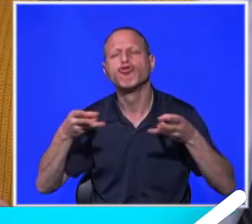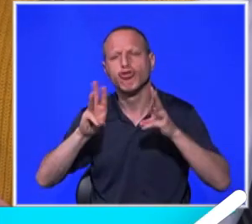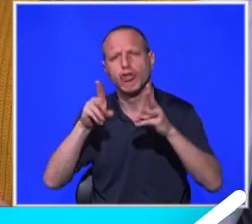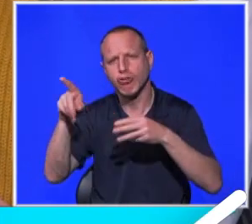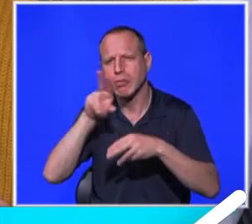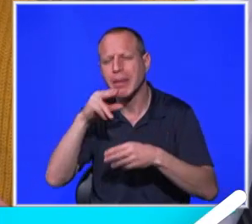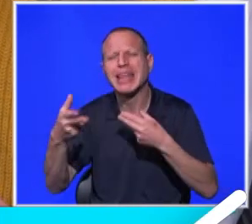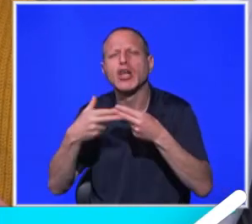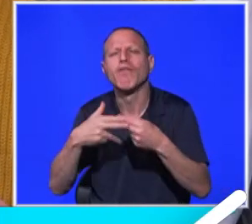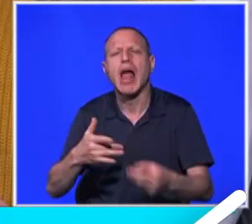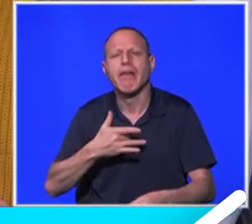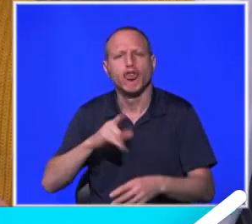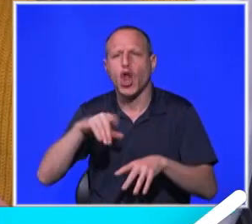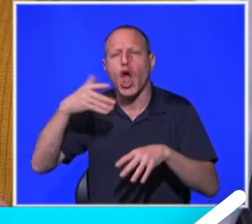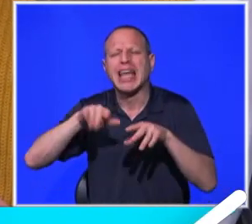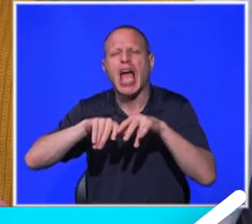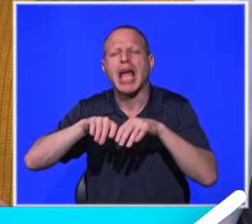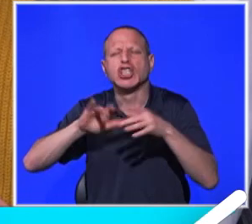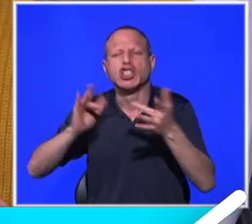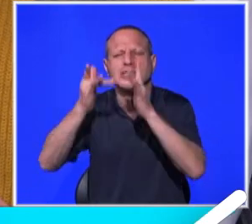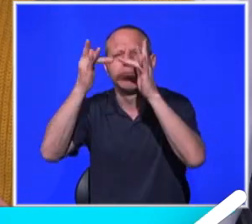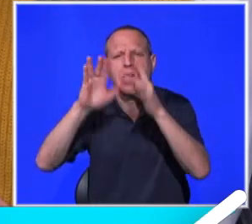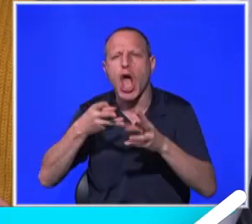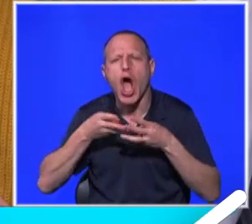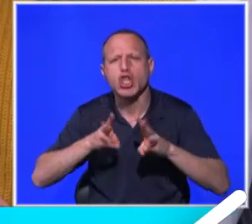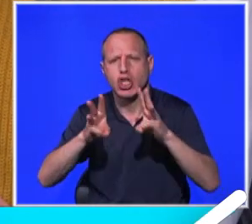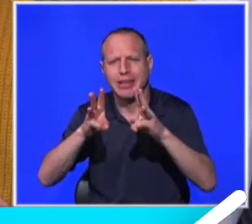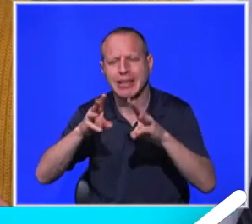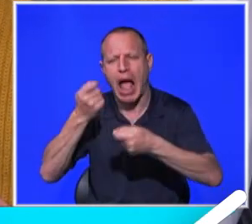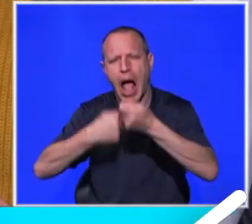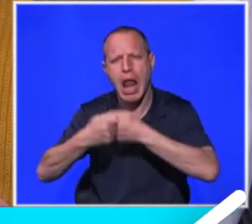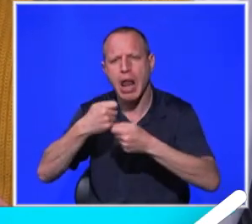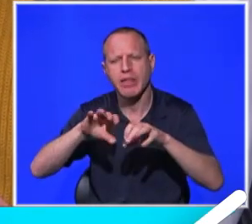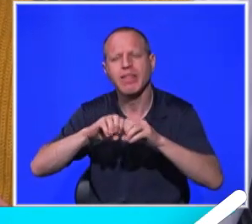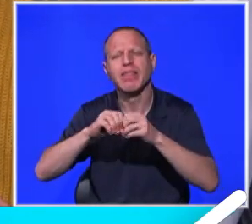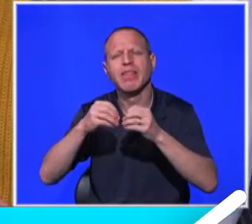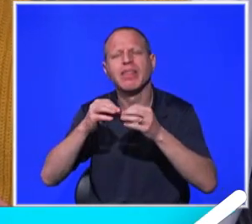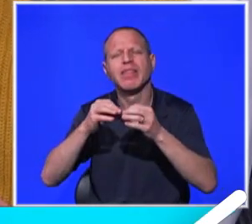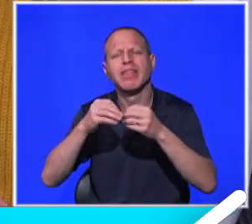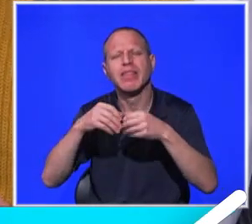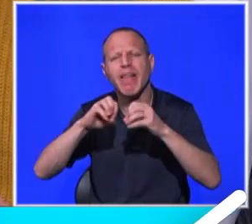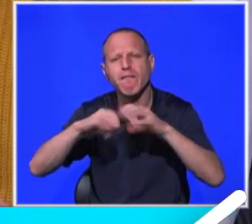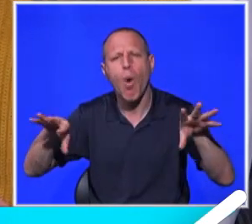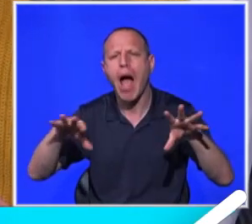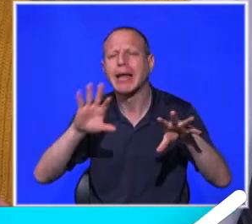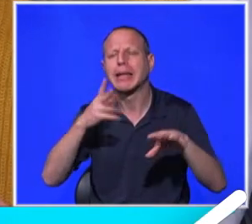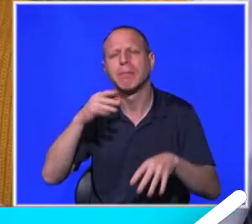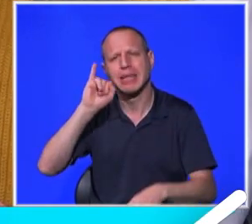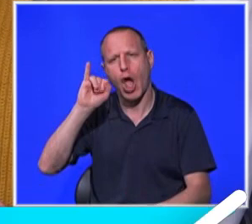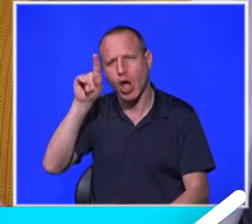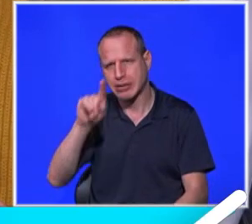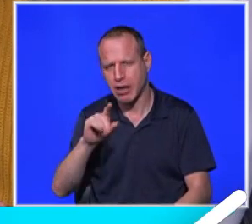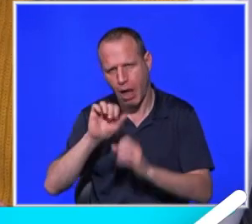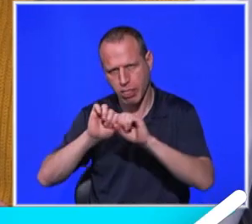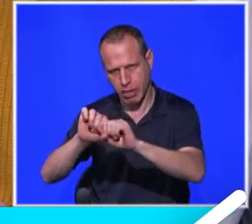על קירובי לבבות ושלא יש שיסוי? איך השיטה הכלכלית תפורק? האם אתם תשבו, ירון זליחה,